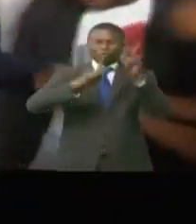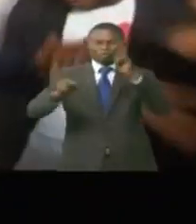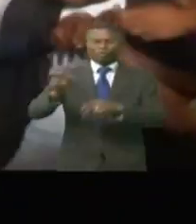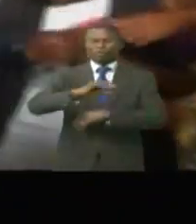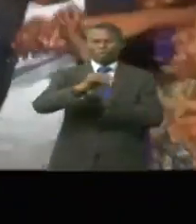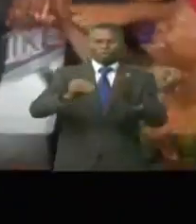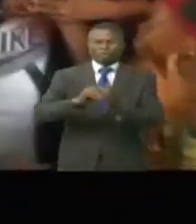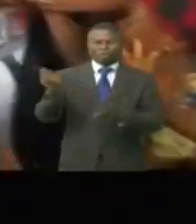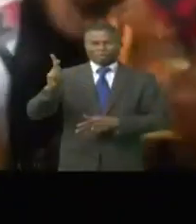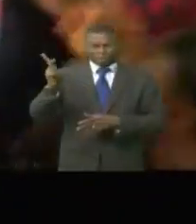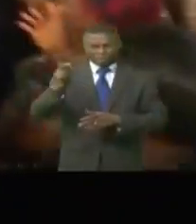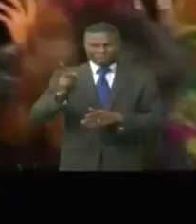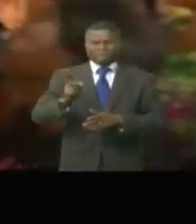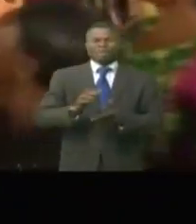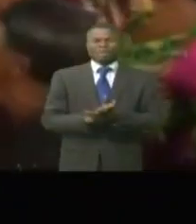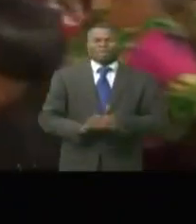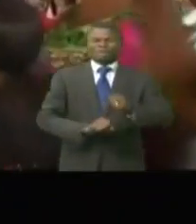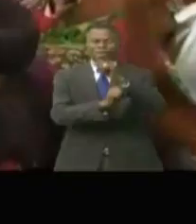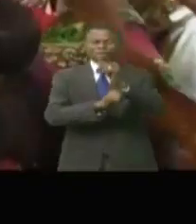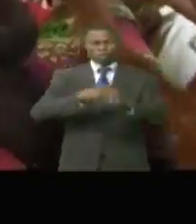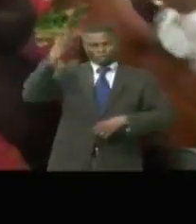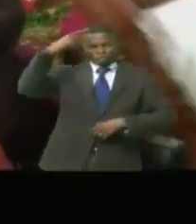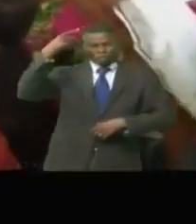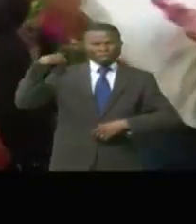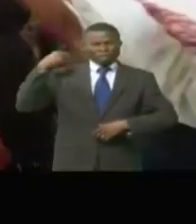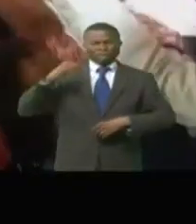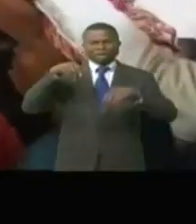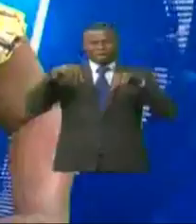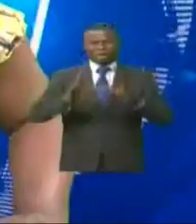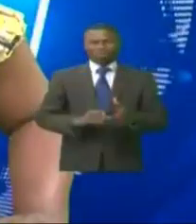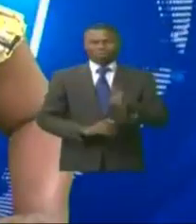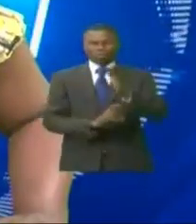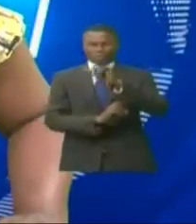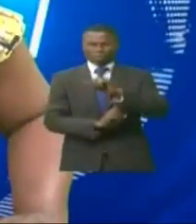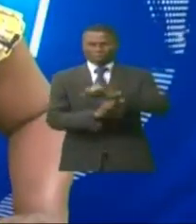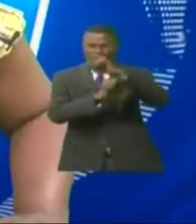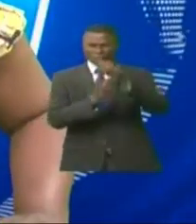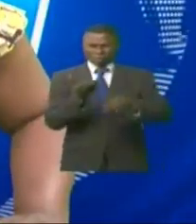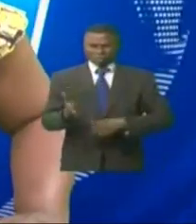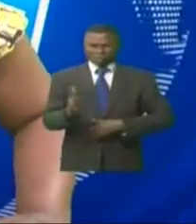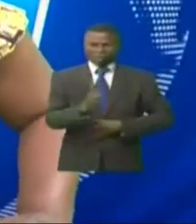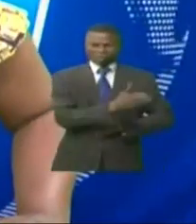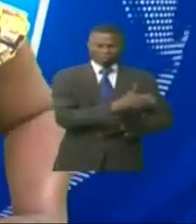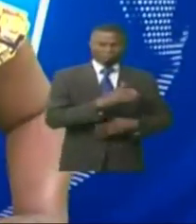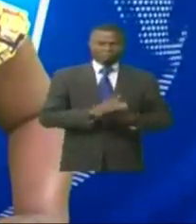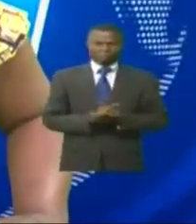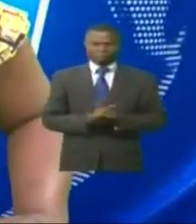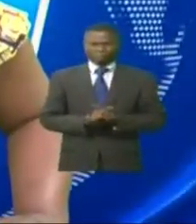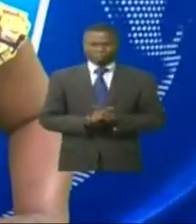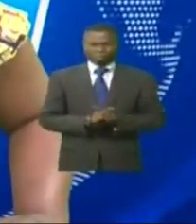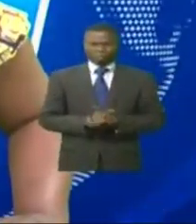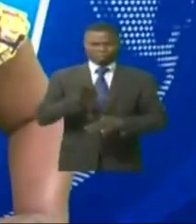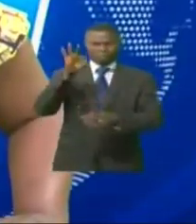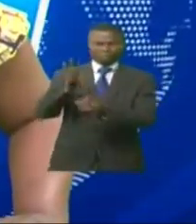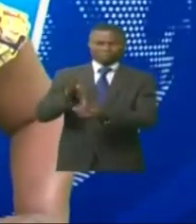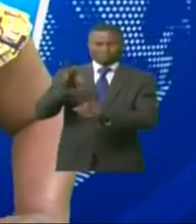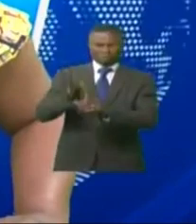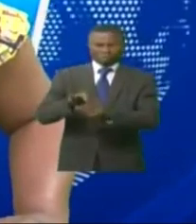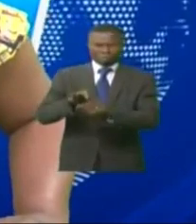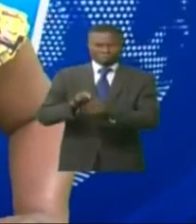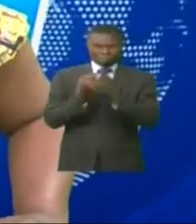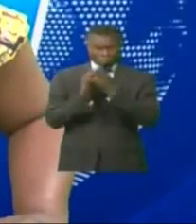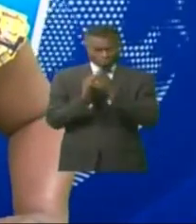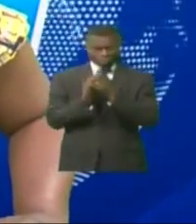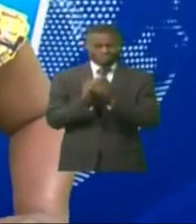centre-kassaïen, d'épauler l'État congolais dans cette démarche de justice transactionnelle et de... Et puis les élections, c'est dans